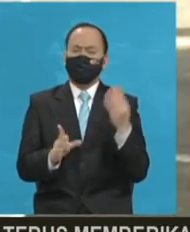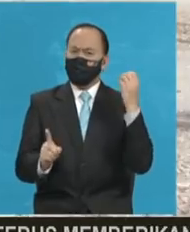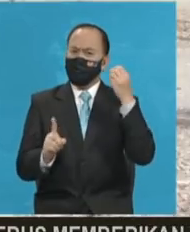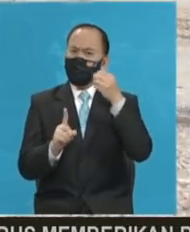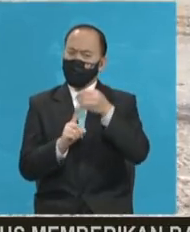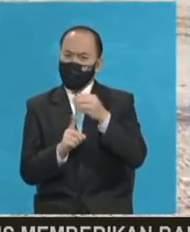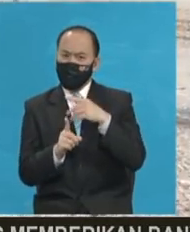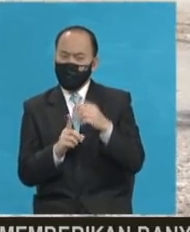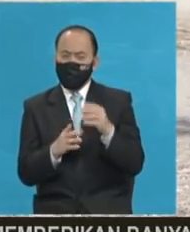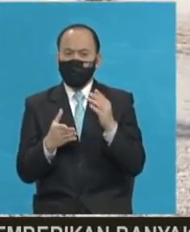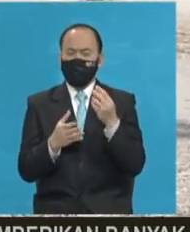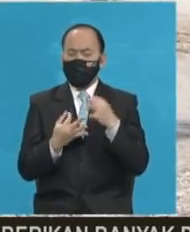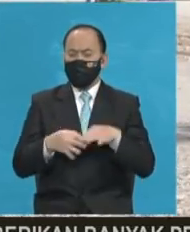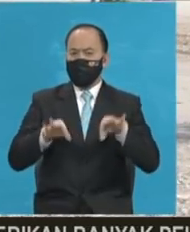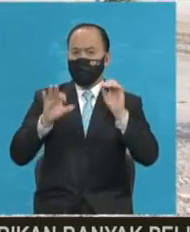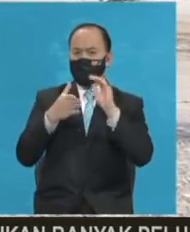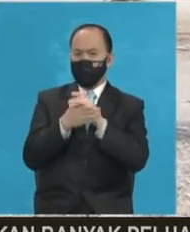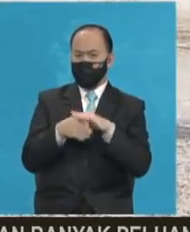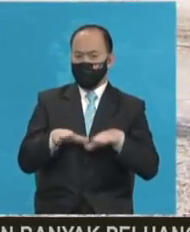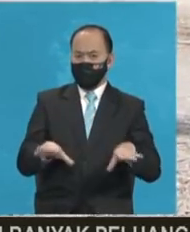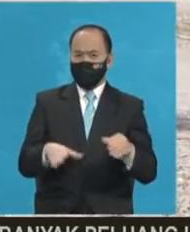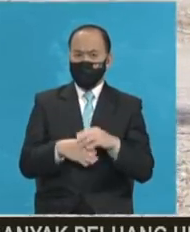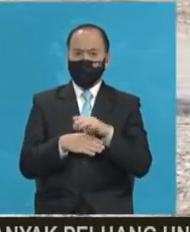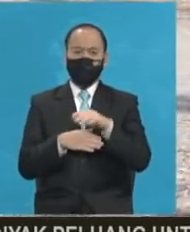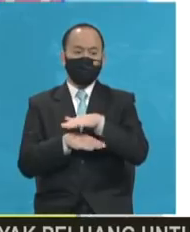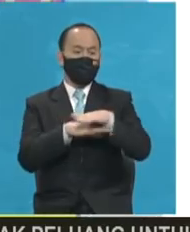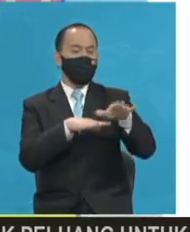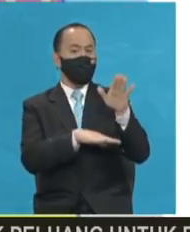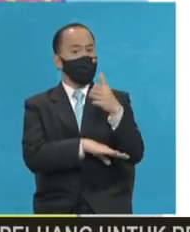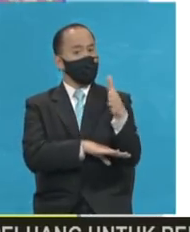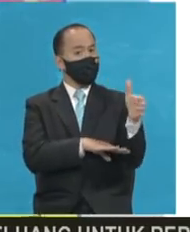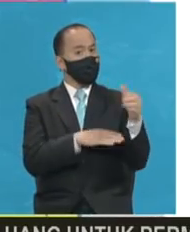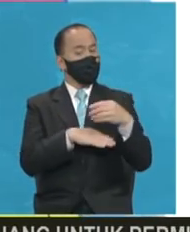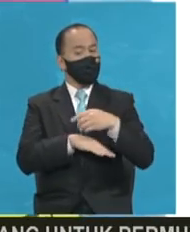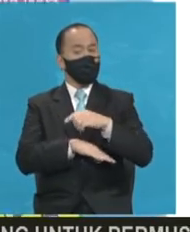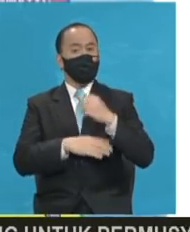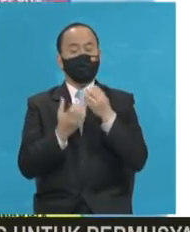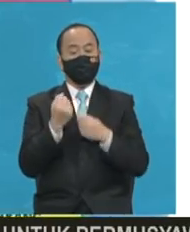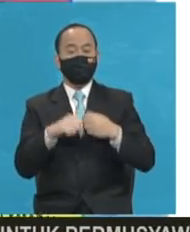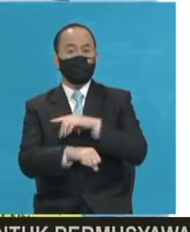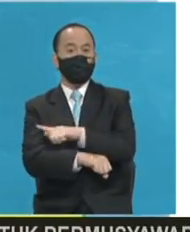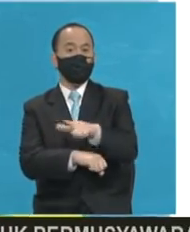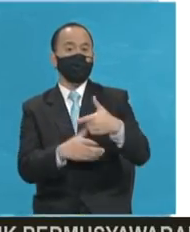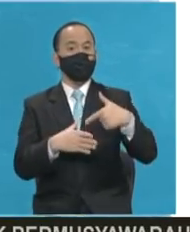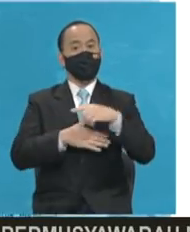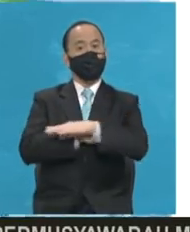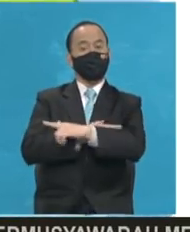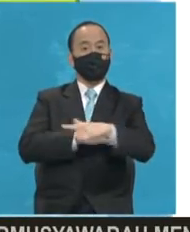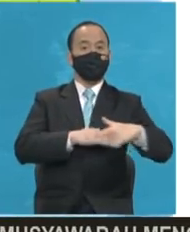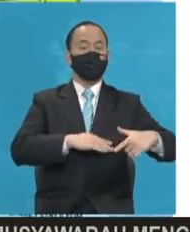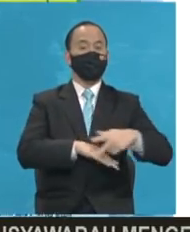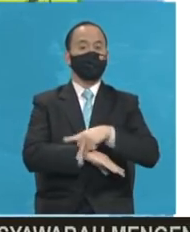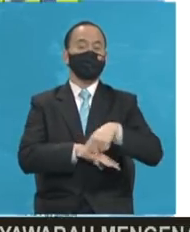kepentingan menjaga keselamatan terlantar terlantar minyak luar pantai terdahulu diadakan penyerahan posted sederhana warm